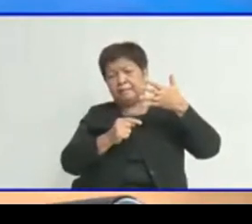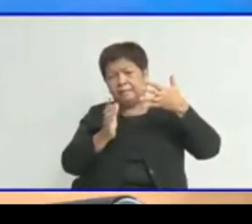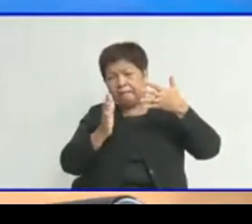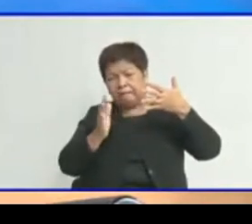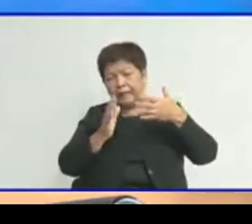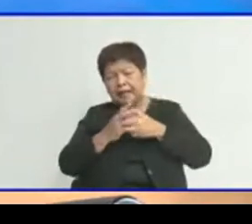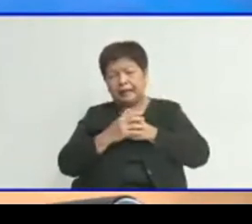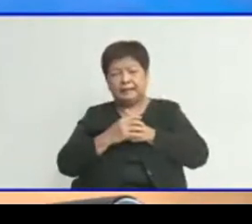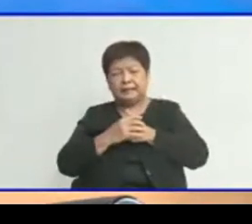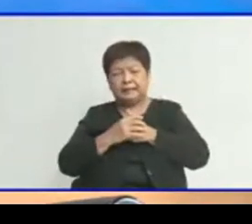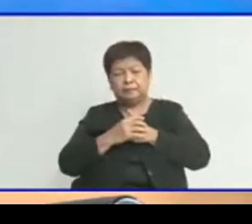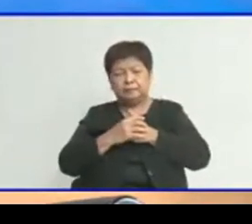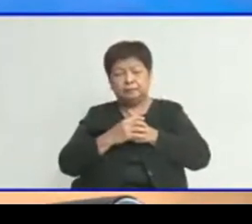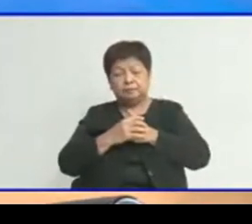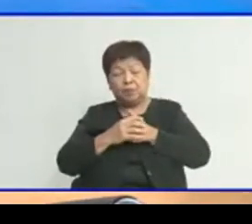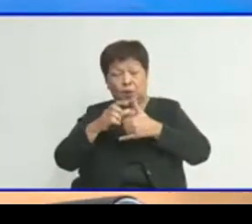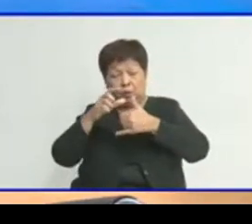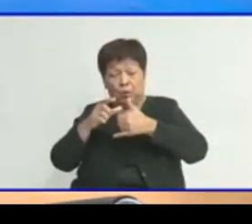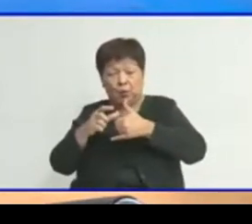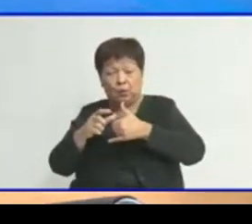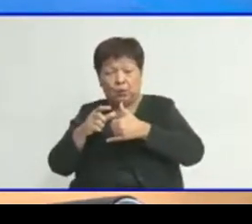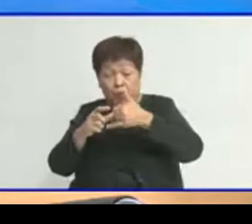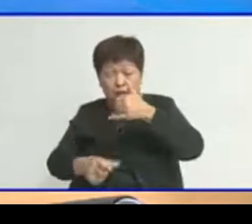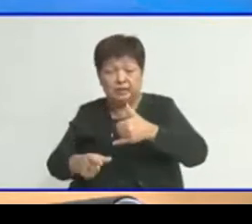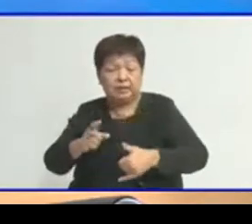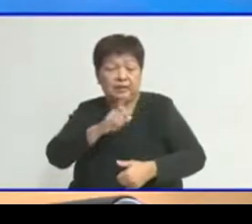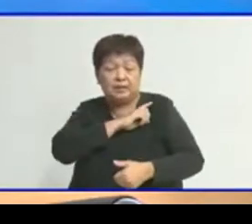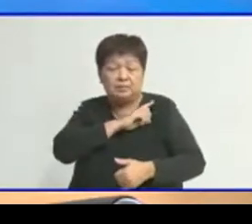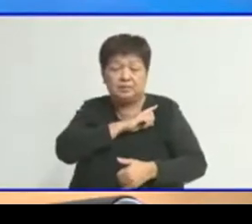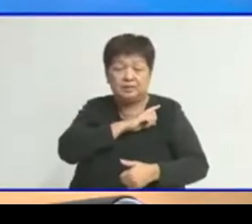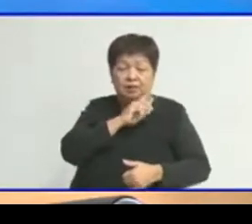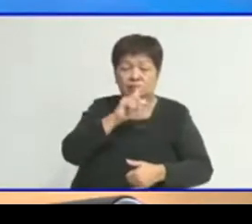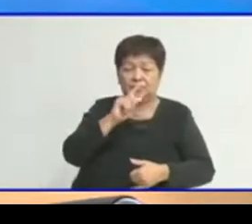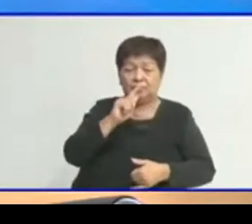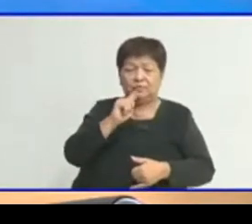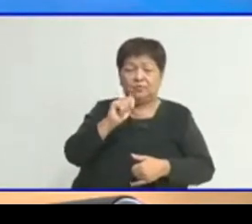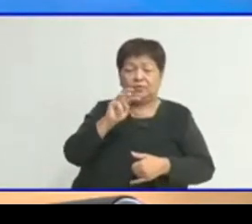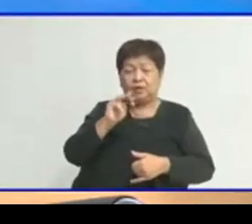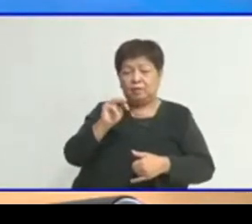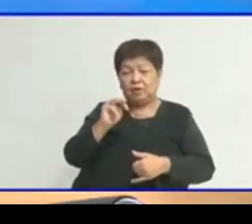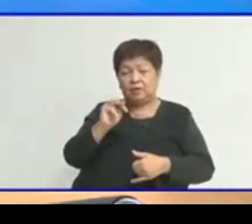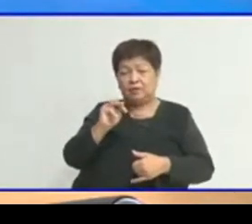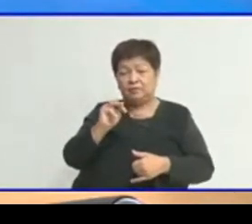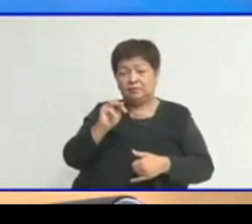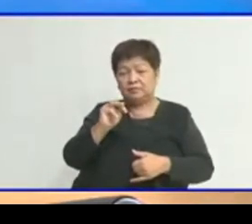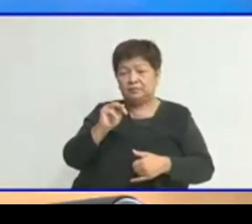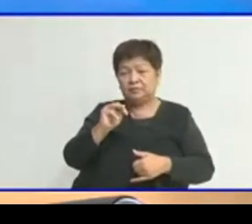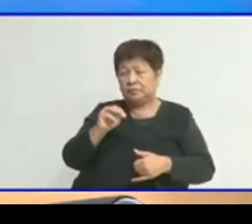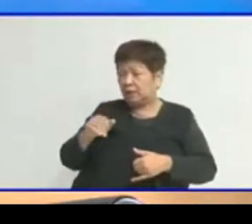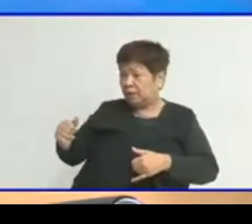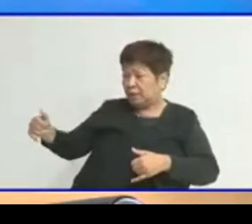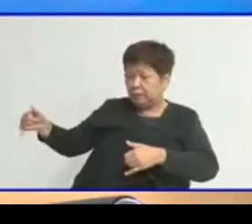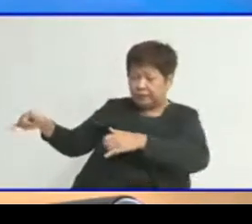าที่หรือเจ้าหน้าที่ตม.ตรวจพบว่าคนต่างชาติคือคนไทยจ้างเหตุผลว่าตัวเองเนี่ยไม่สามารถเดินทางกับภูมิลำเนาได้ด้วยเหตุ